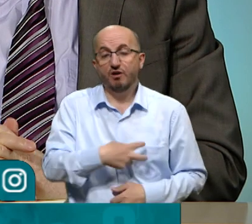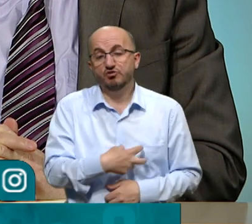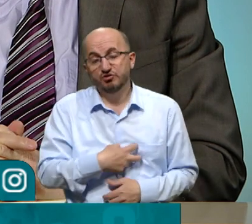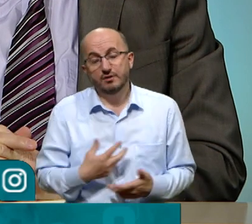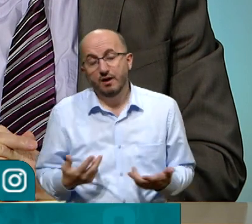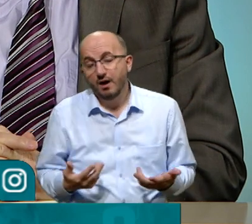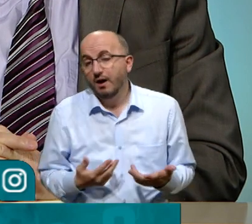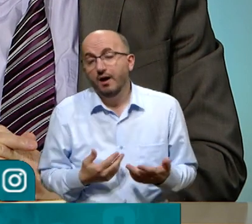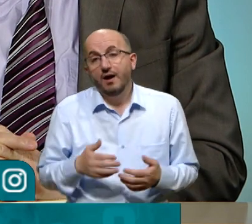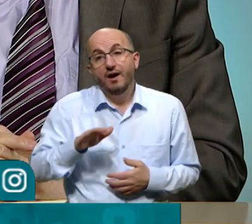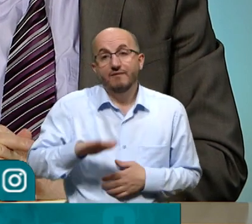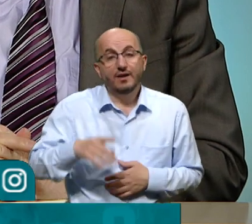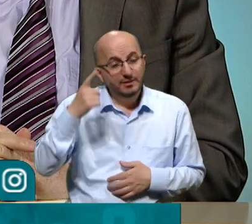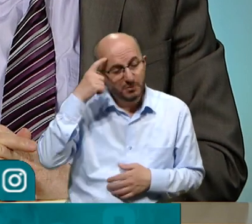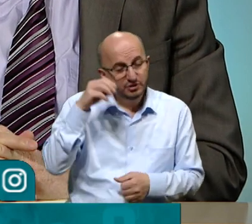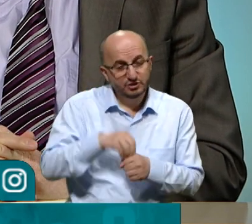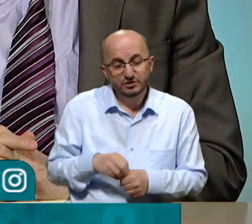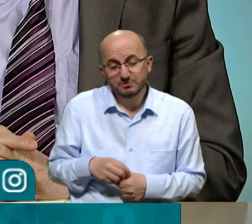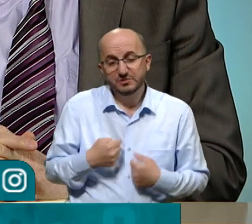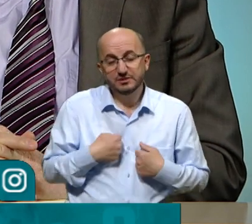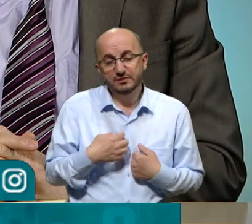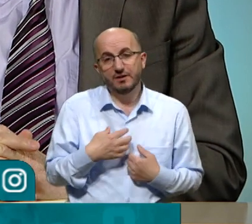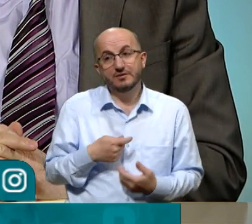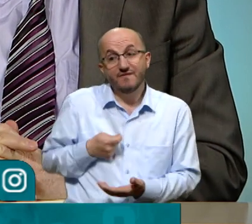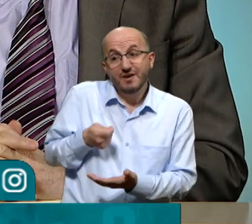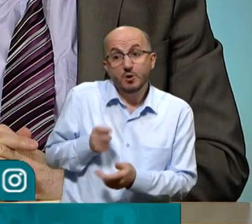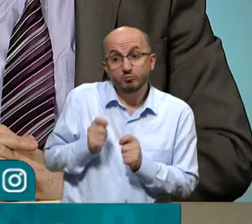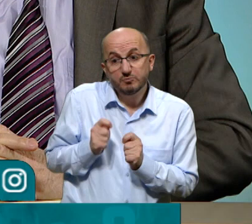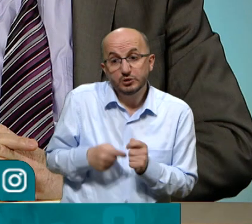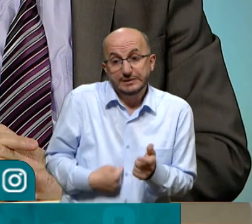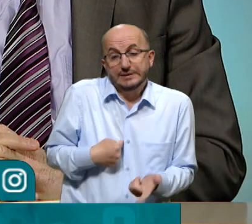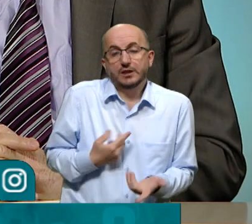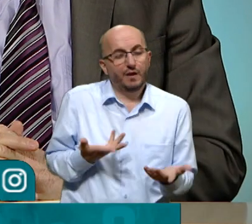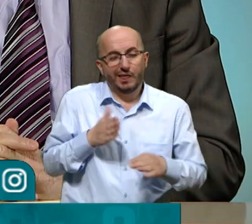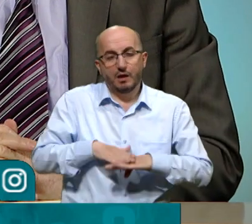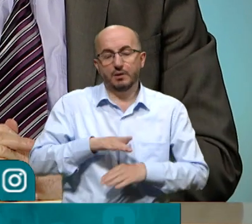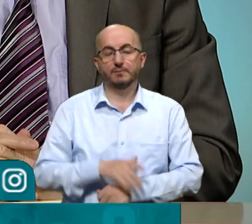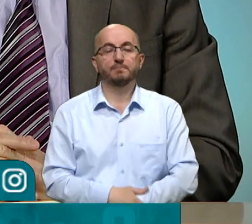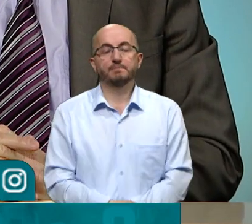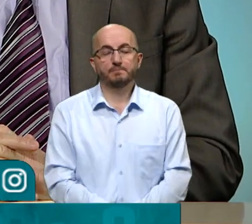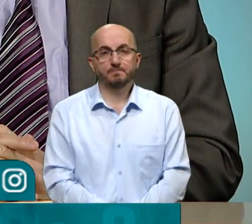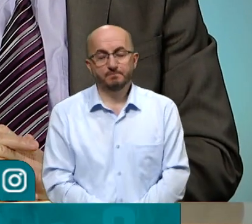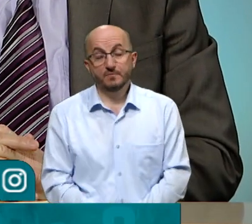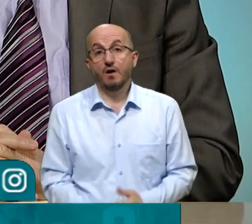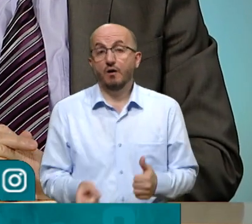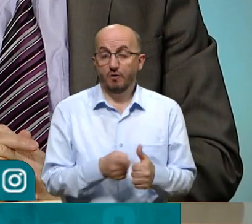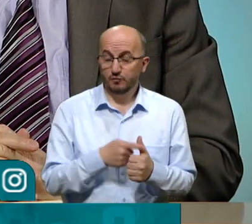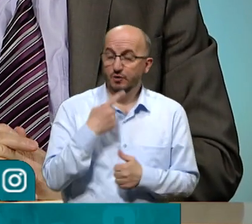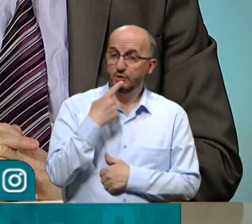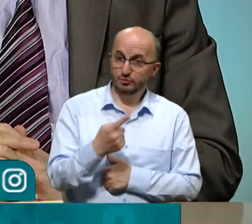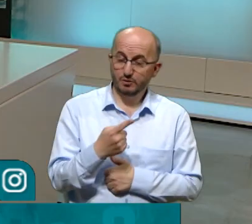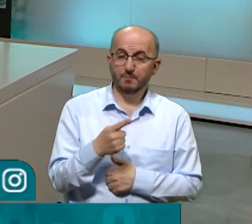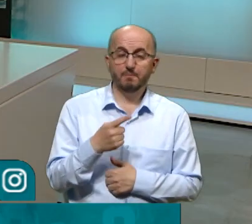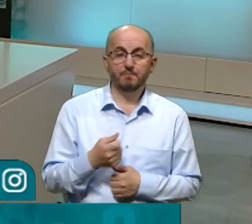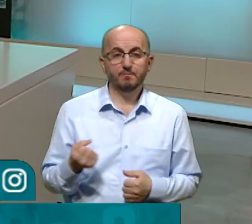aşkına evladının başını için falan Biz de kendimizi vermek zorunda hissediyoruz Ne yapalım demiştik öncelikle şunu söyleyeyim